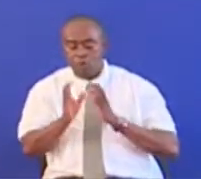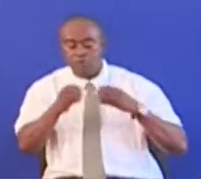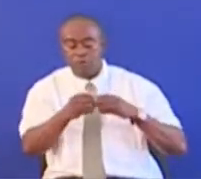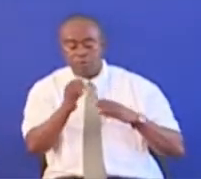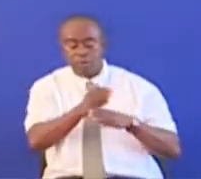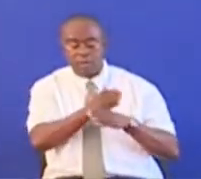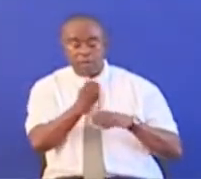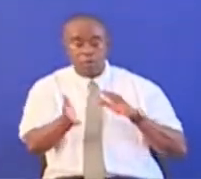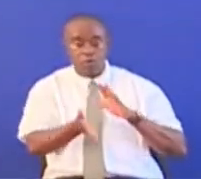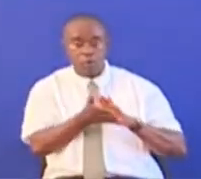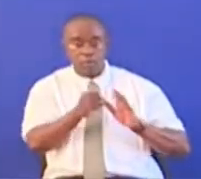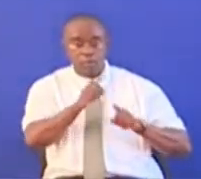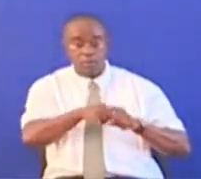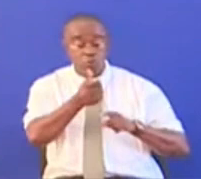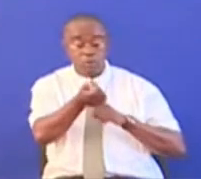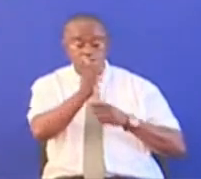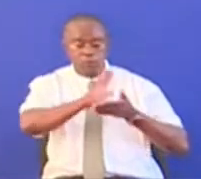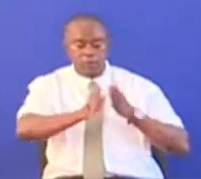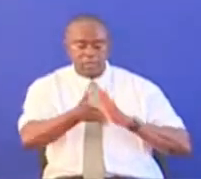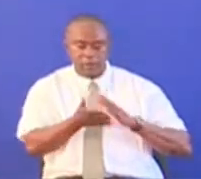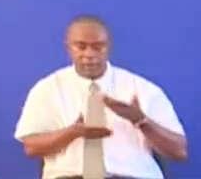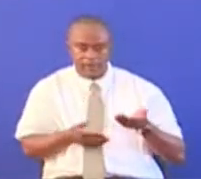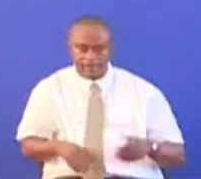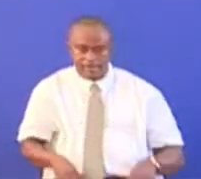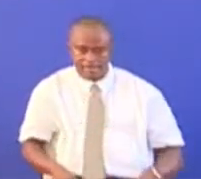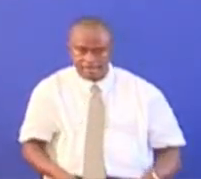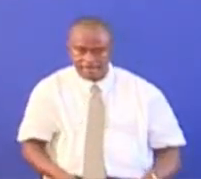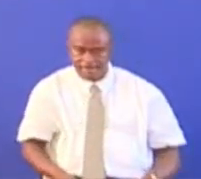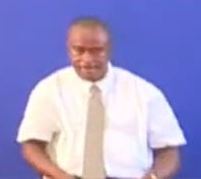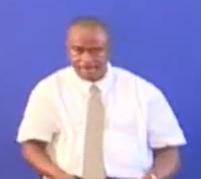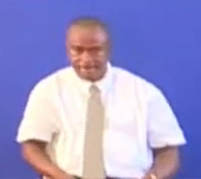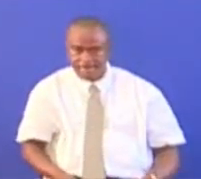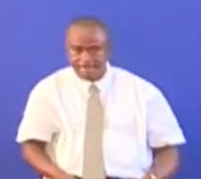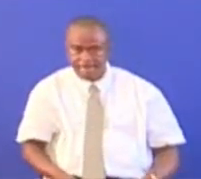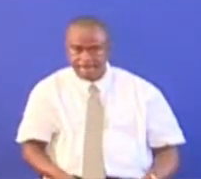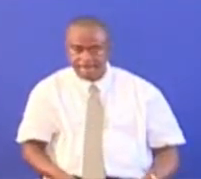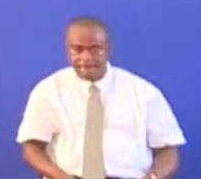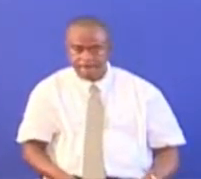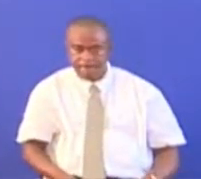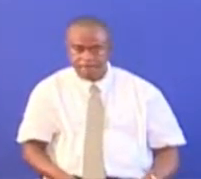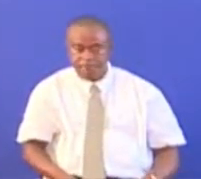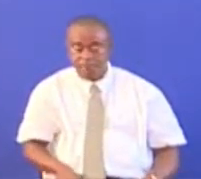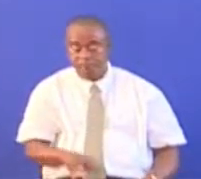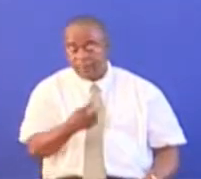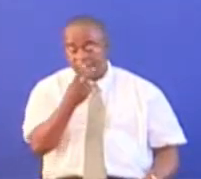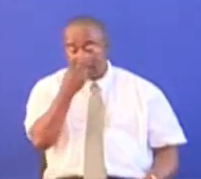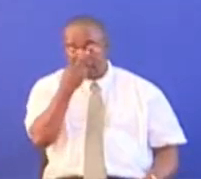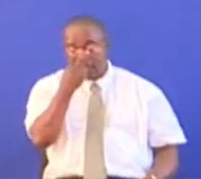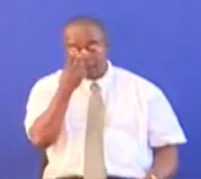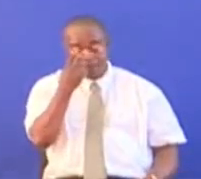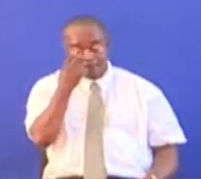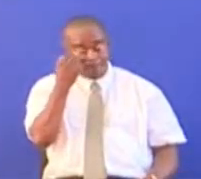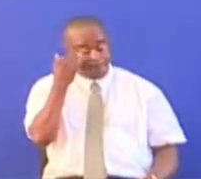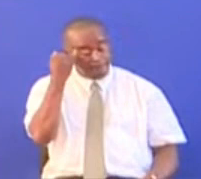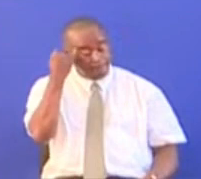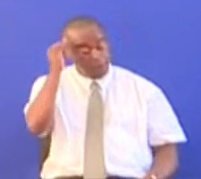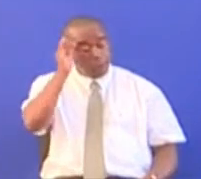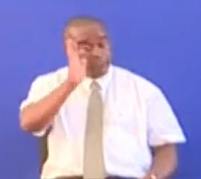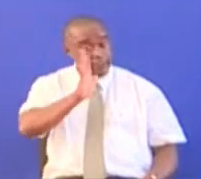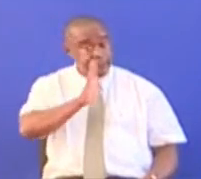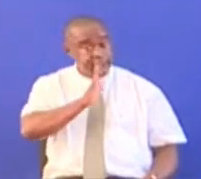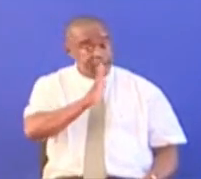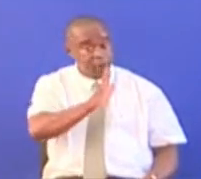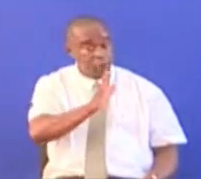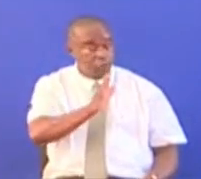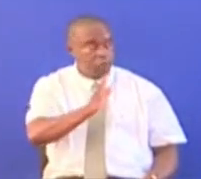msimu kuanza, na wanakubaliana. Sasa kwa maoni yako na maoni ya wabunge wengine wengi